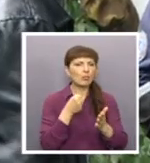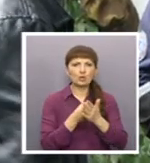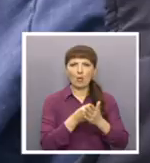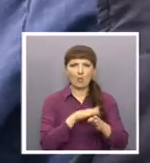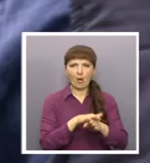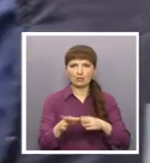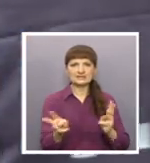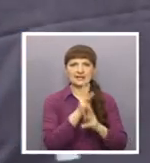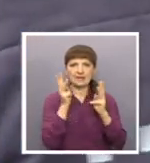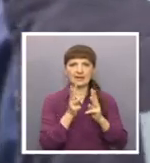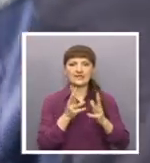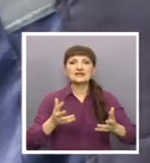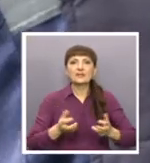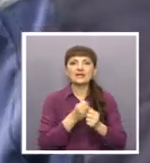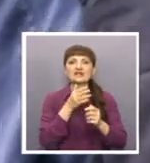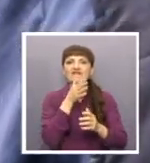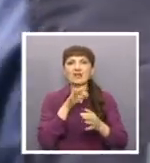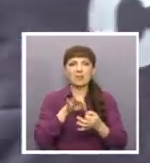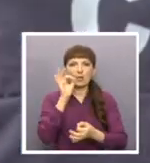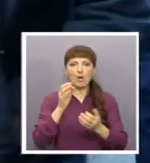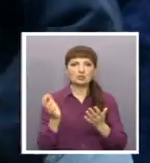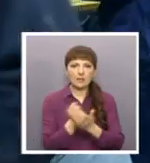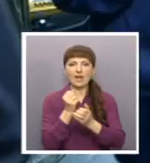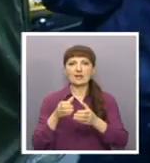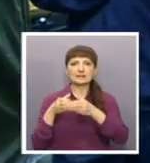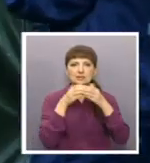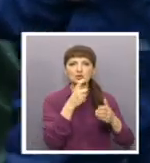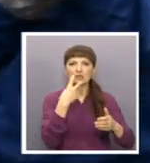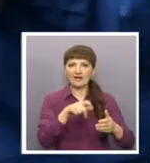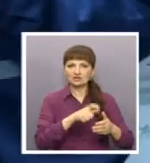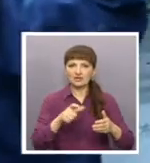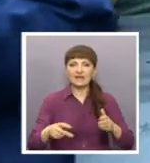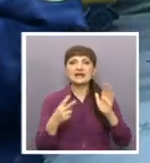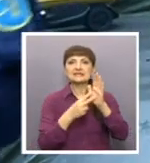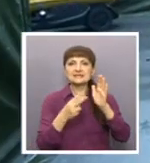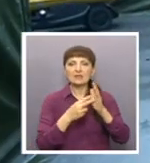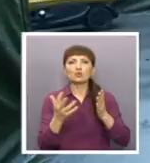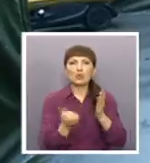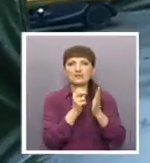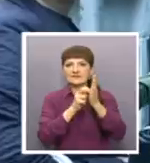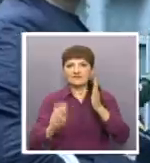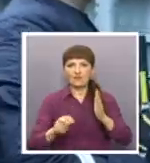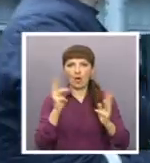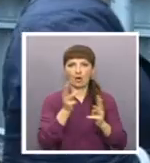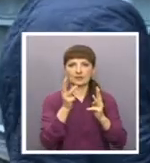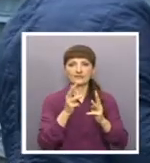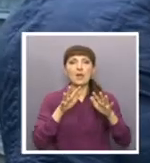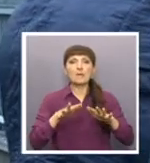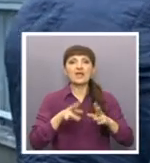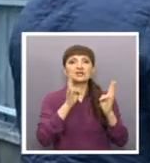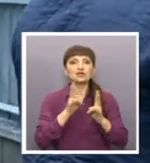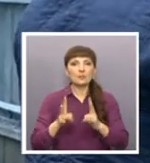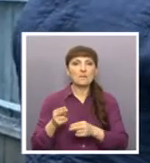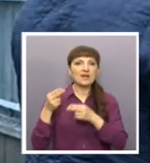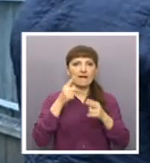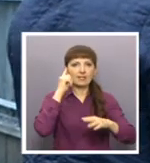и пожарные смогли вовремя эвакуировать 120 человек. Еще 7 удалось вырвать из лап огня. В тот же день на место ЧП приехал аким